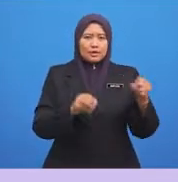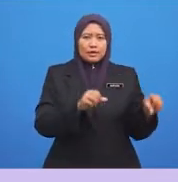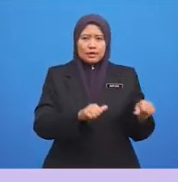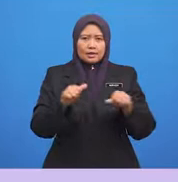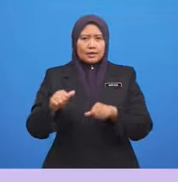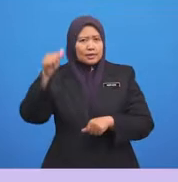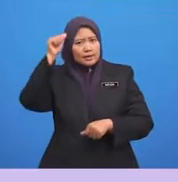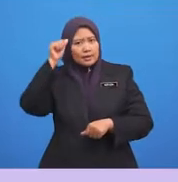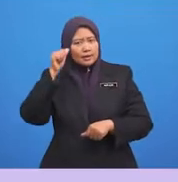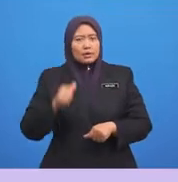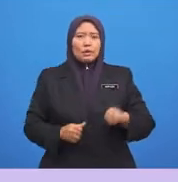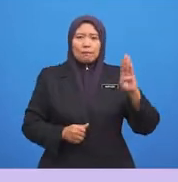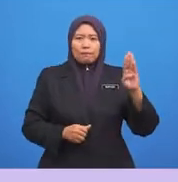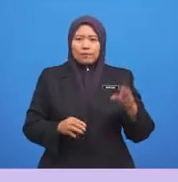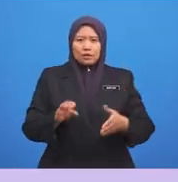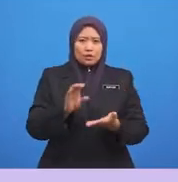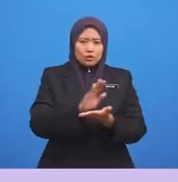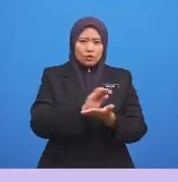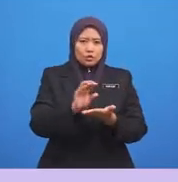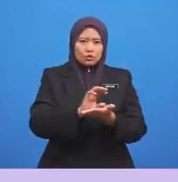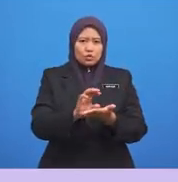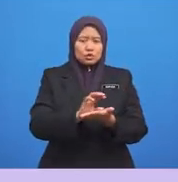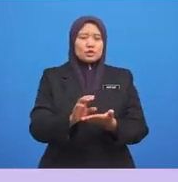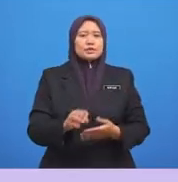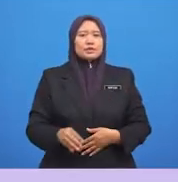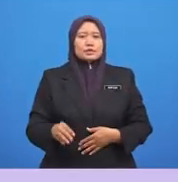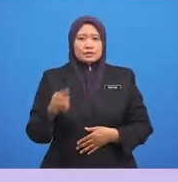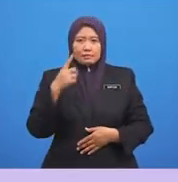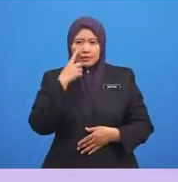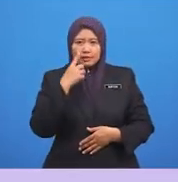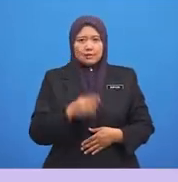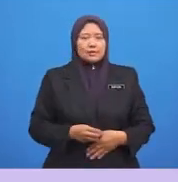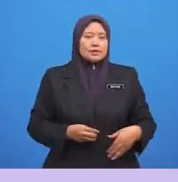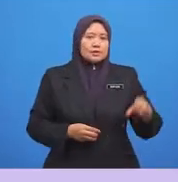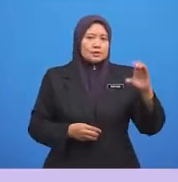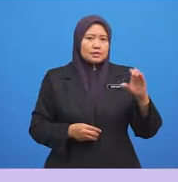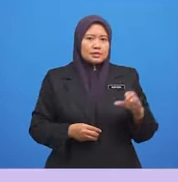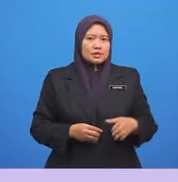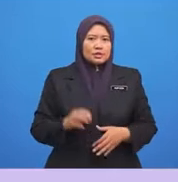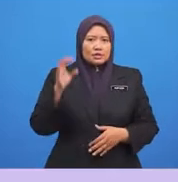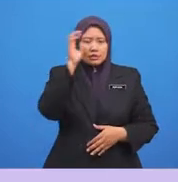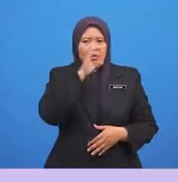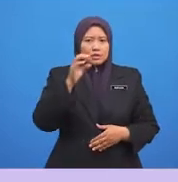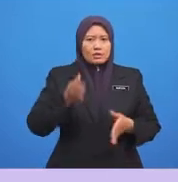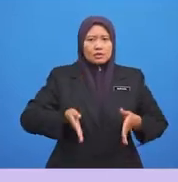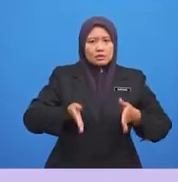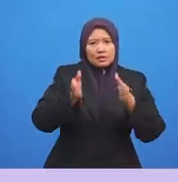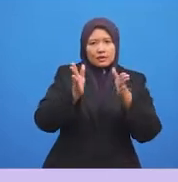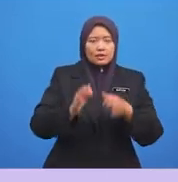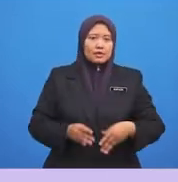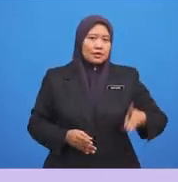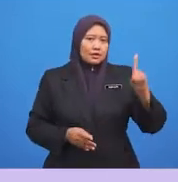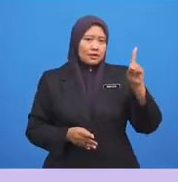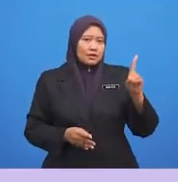jalan. D, beralih angin. Baiklah murid-murid, apakah jawapan bagi soalan tersebut?